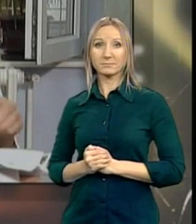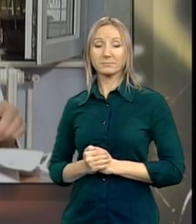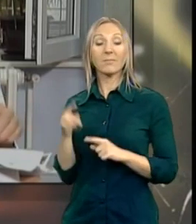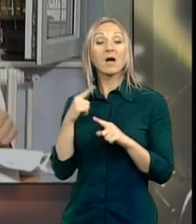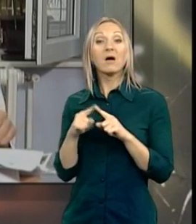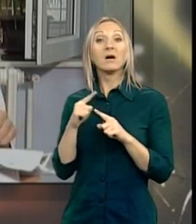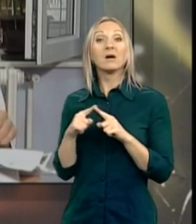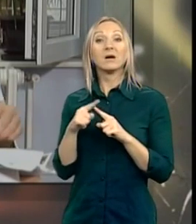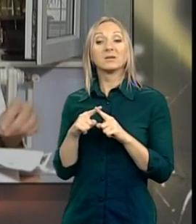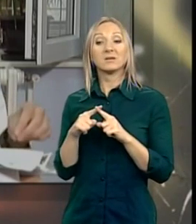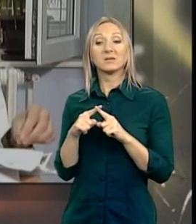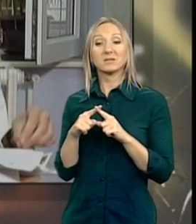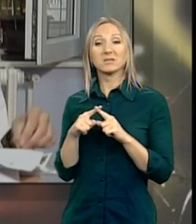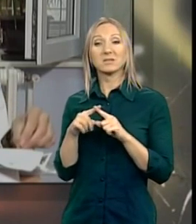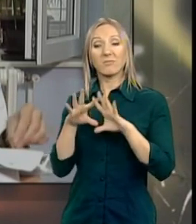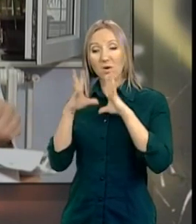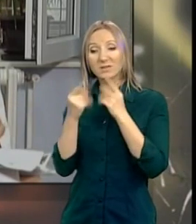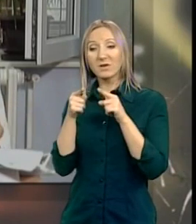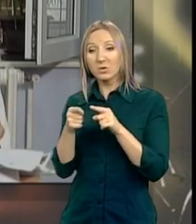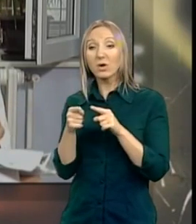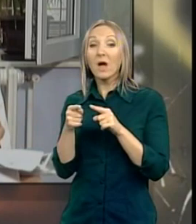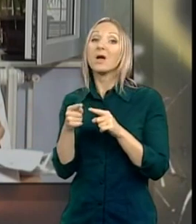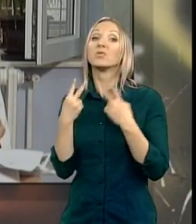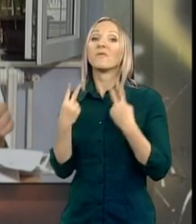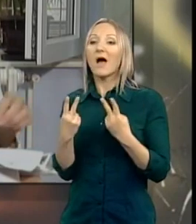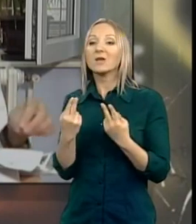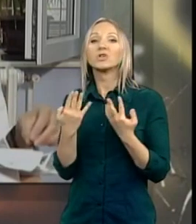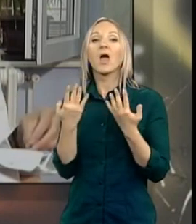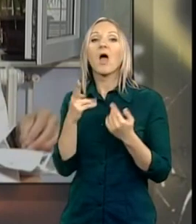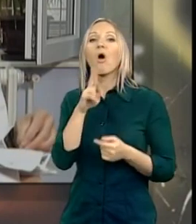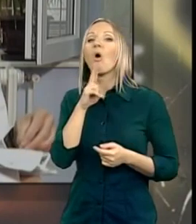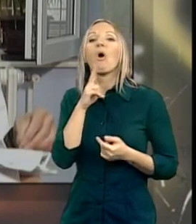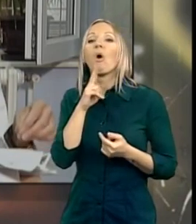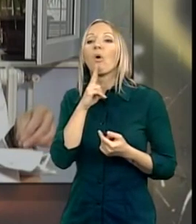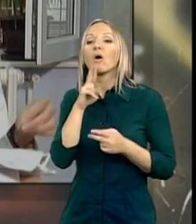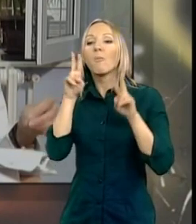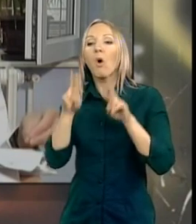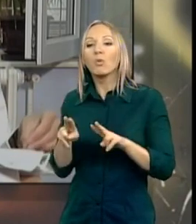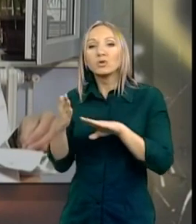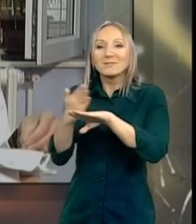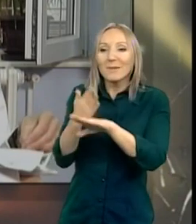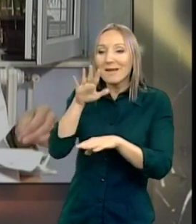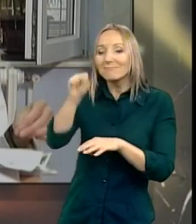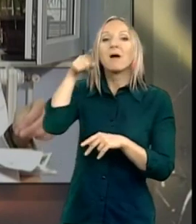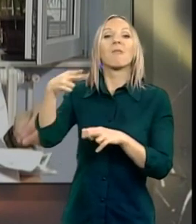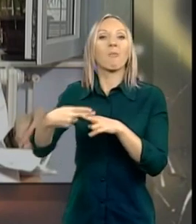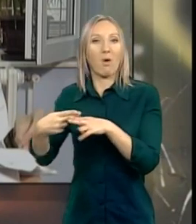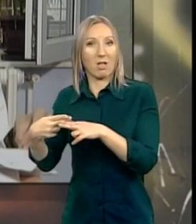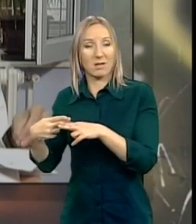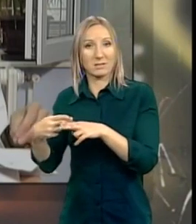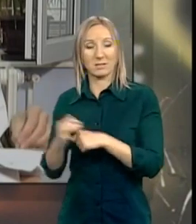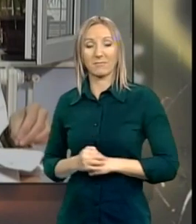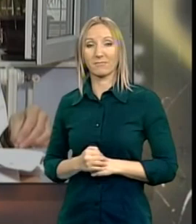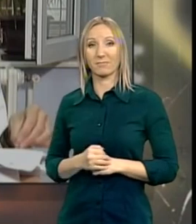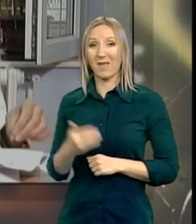su bitne mogućnosti dijagnostike koje nam stoje na raspolaganju.